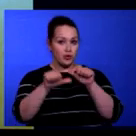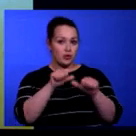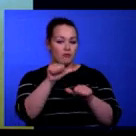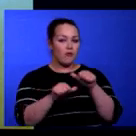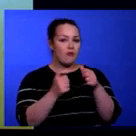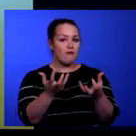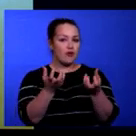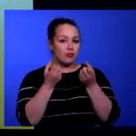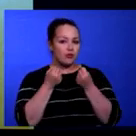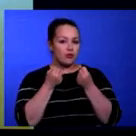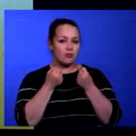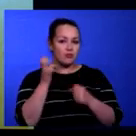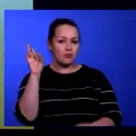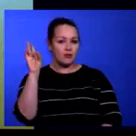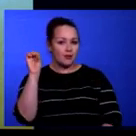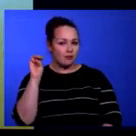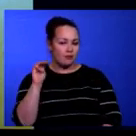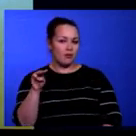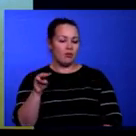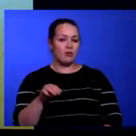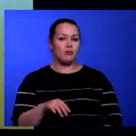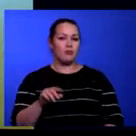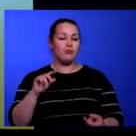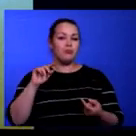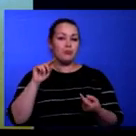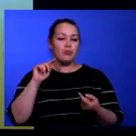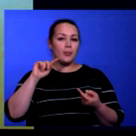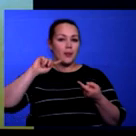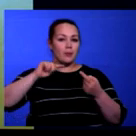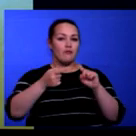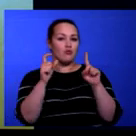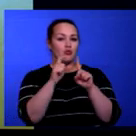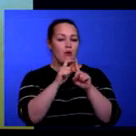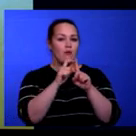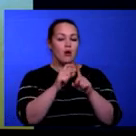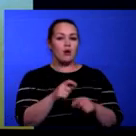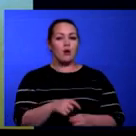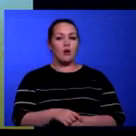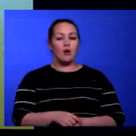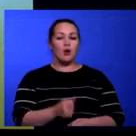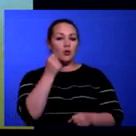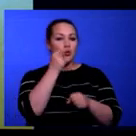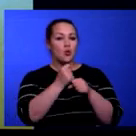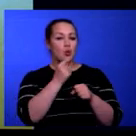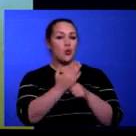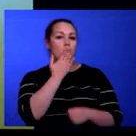ребята конечно не подберем противоположное слово трудолюбивый матрос